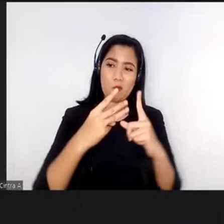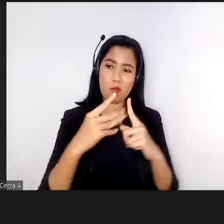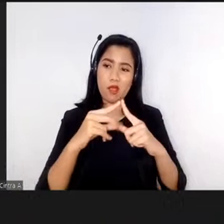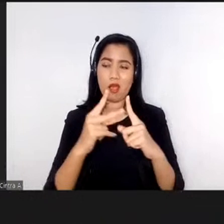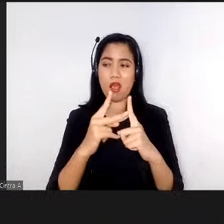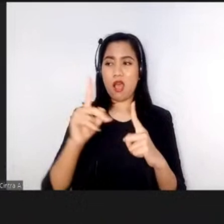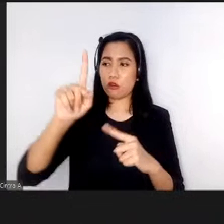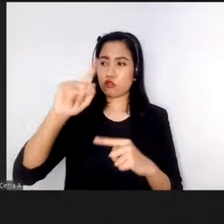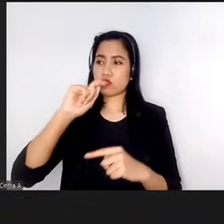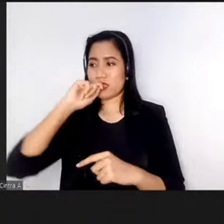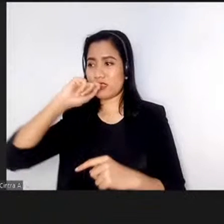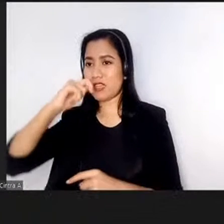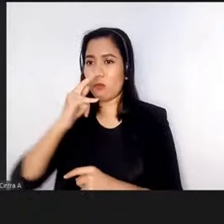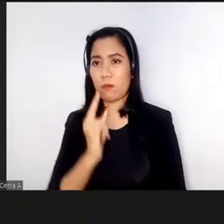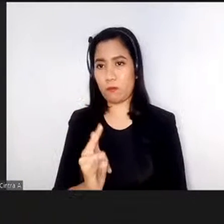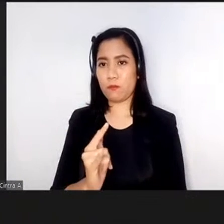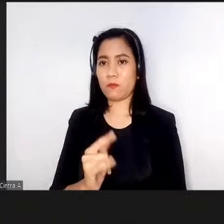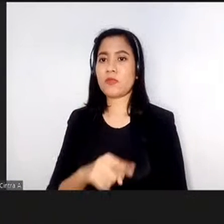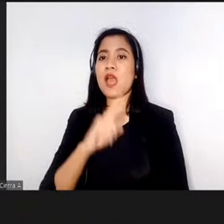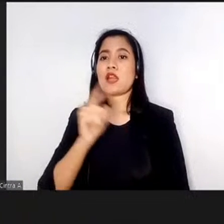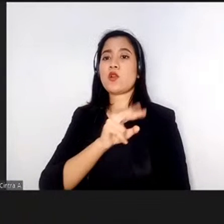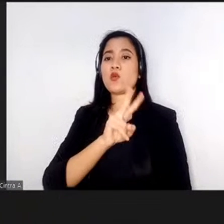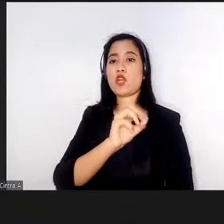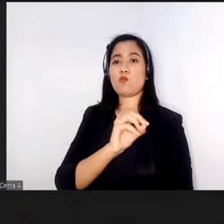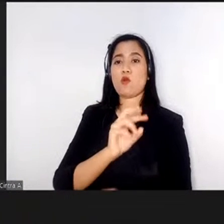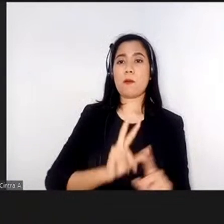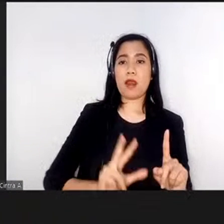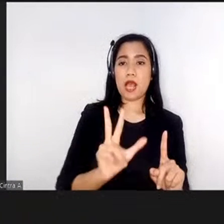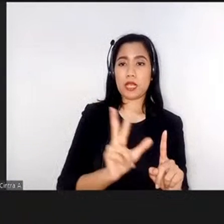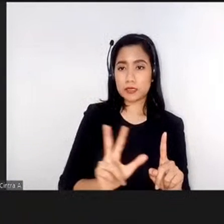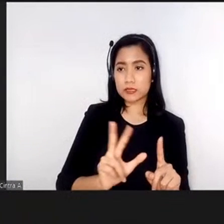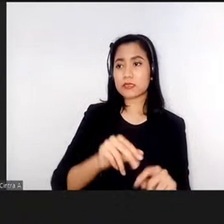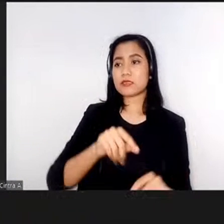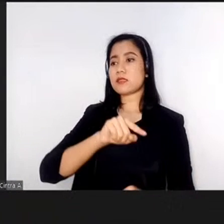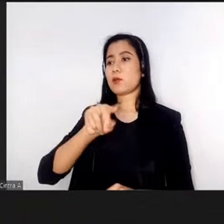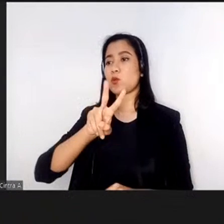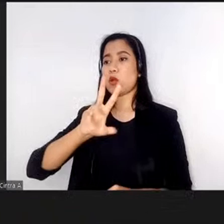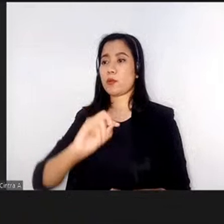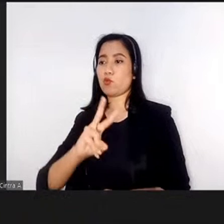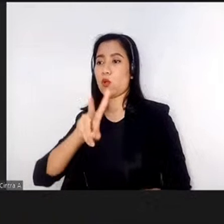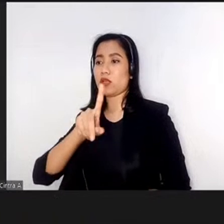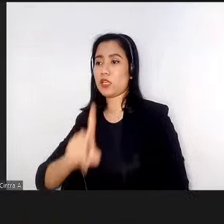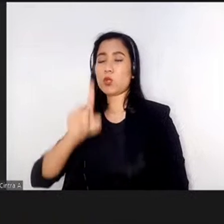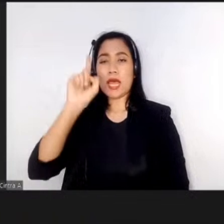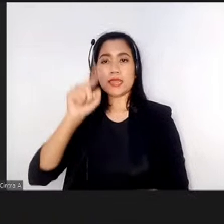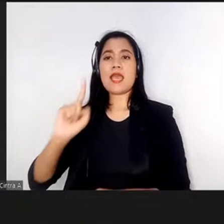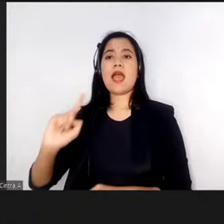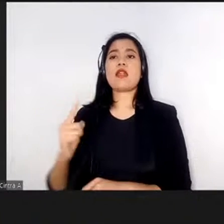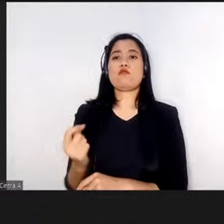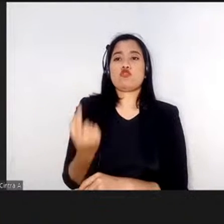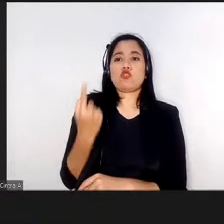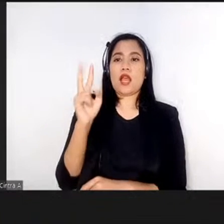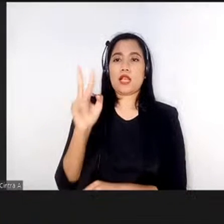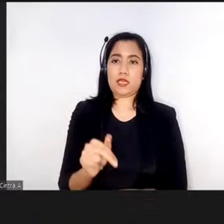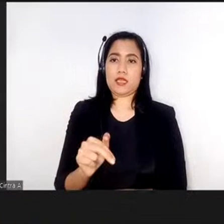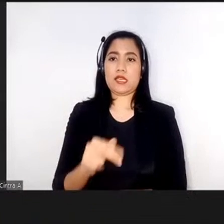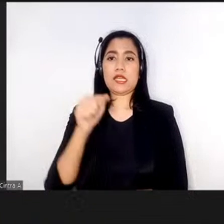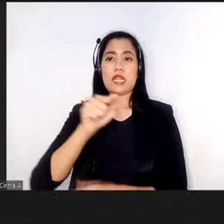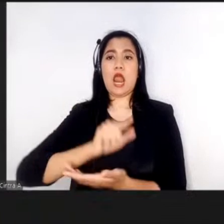2016 yang terkini ada 2018 ee dan 2021 nanti akan dikeluarkan lagi dan laporan